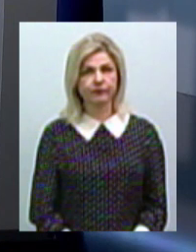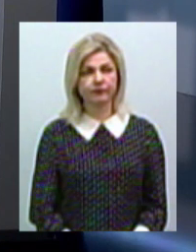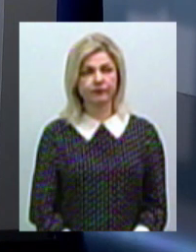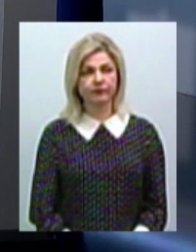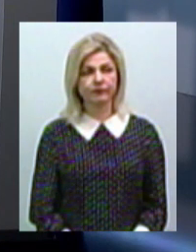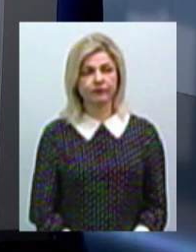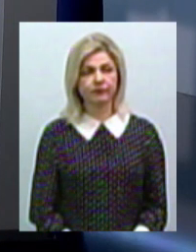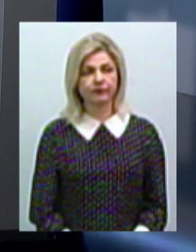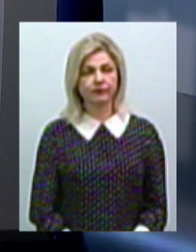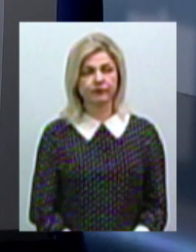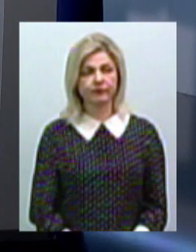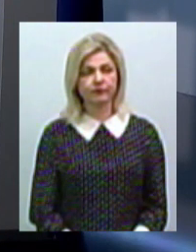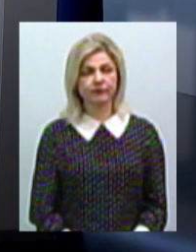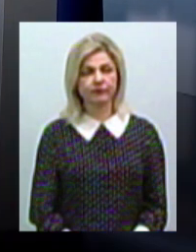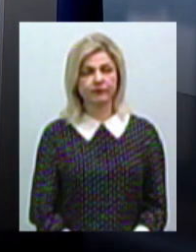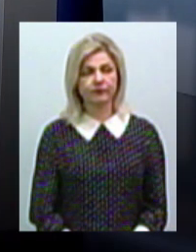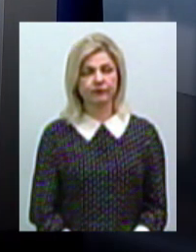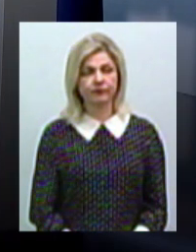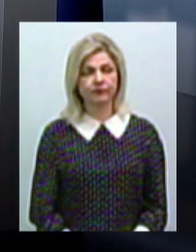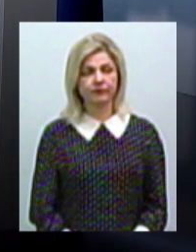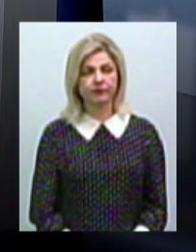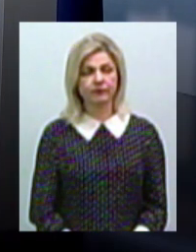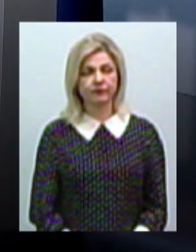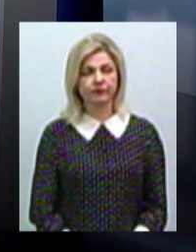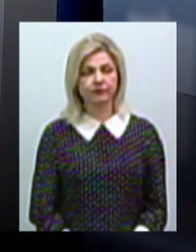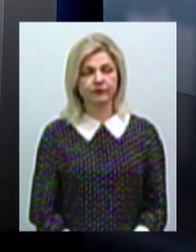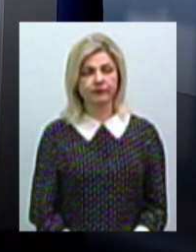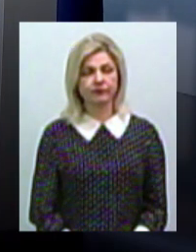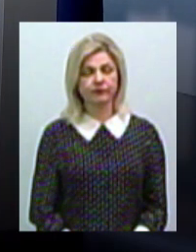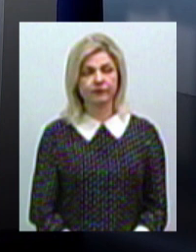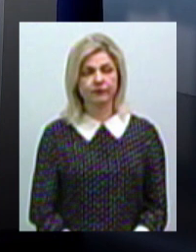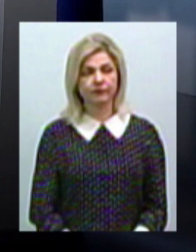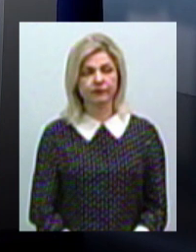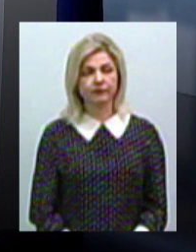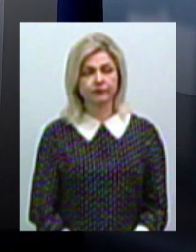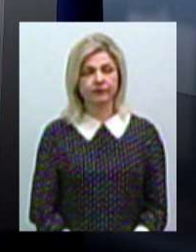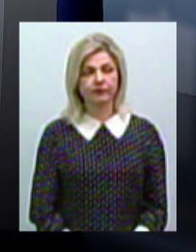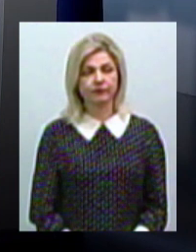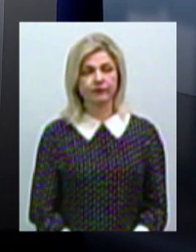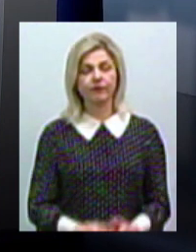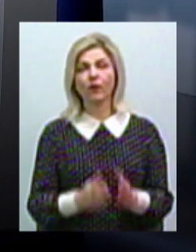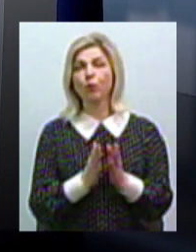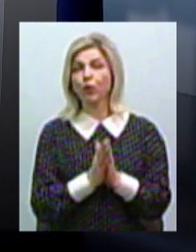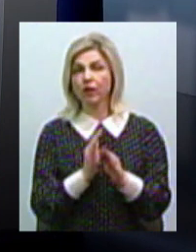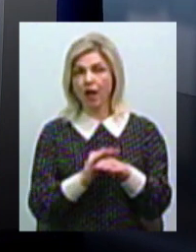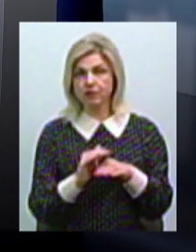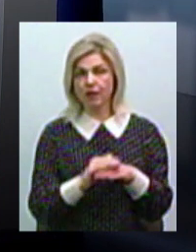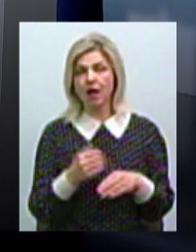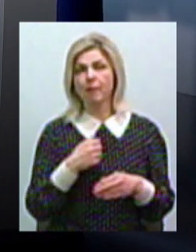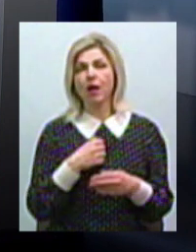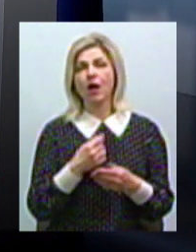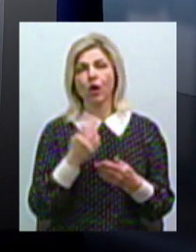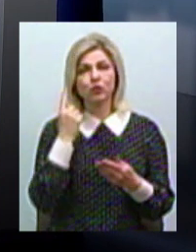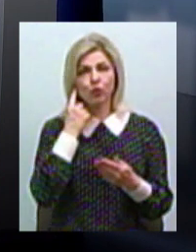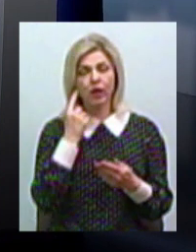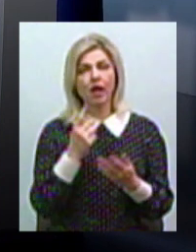Ми працюємо в прямому ефірі. Це тема дня, тема нашого ефіру – протидія гендерному насильству. Будь ласка, ми почули дані по